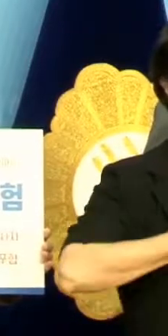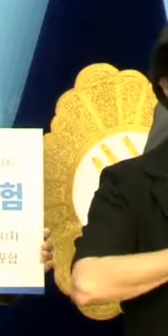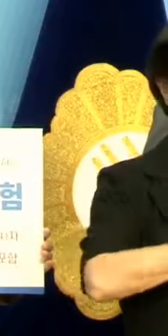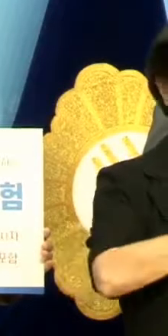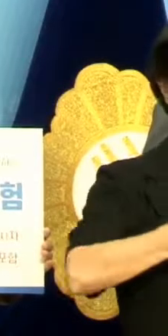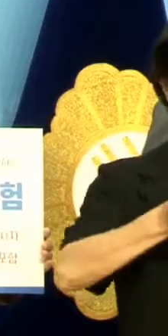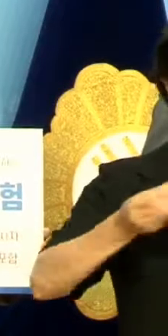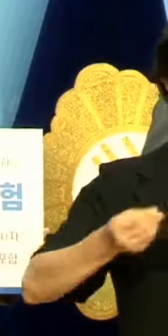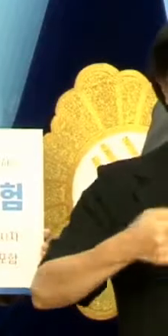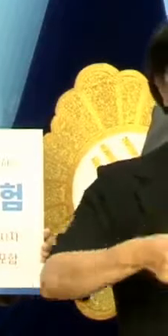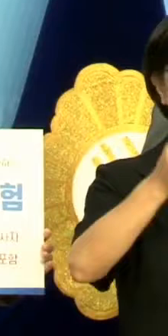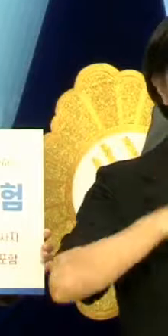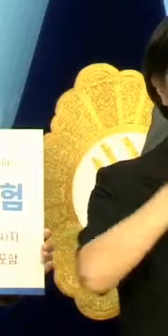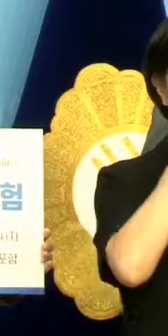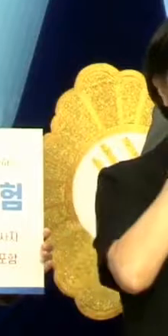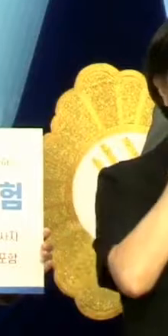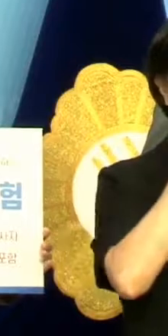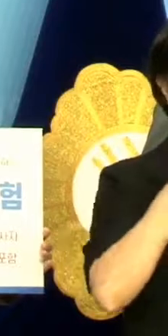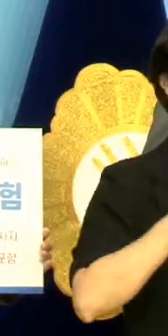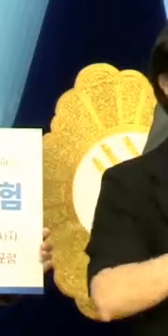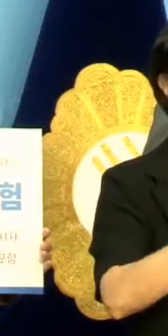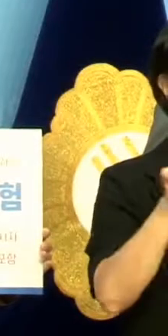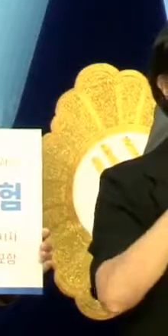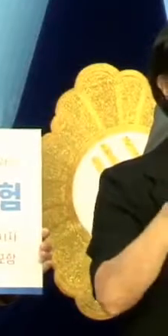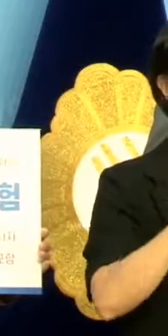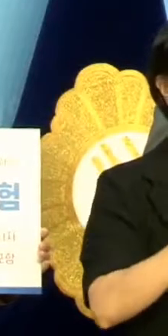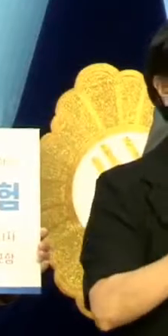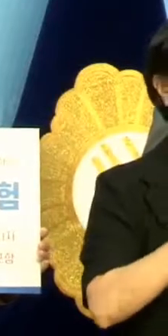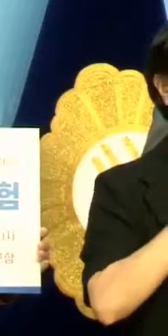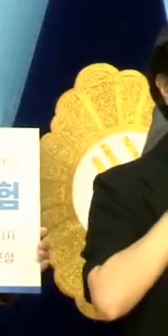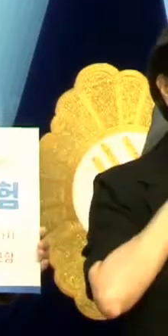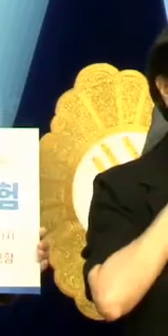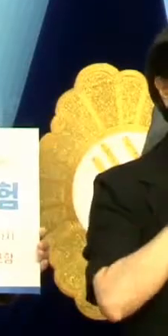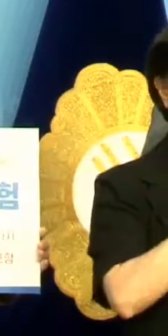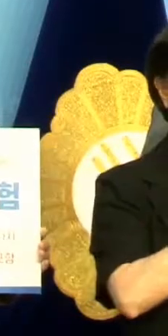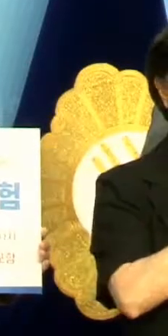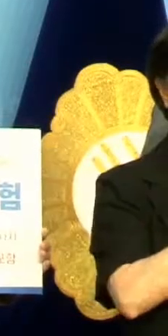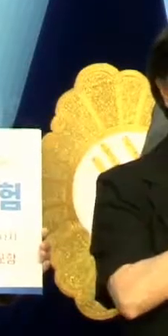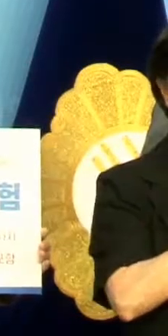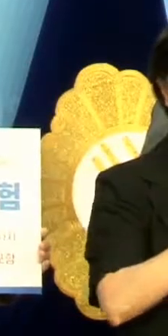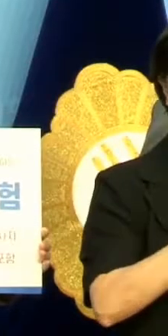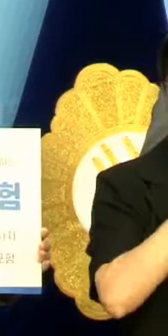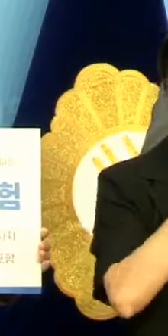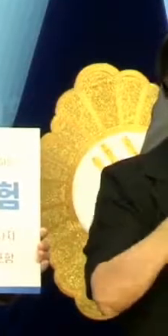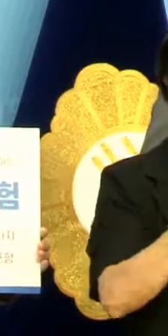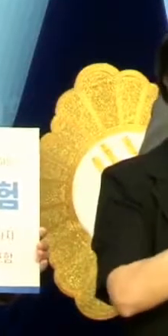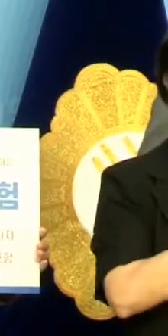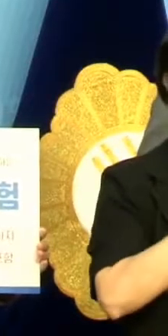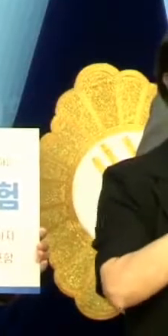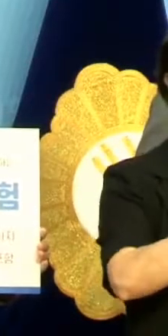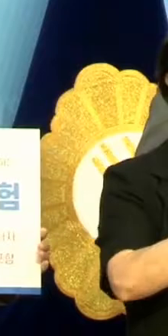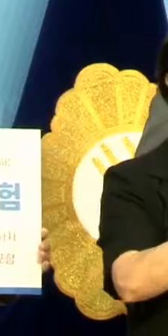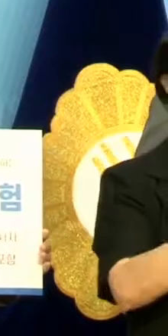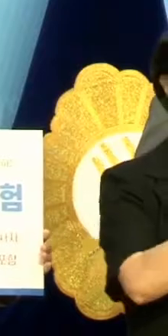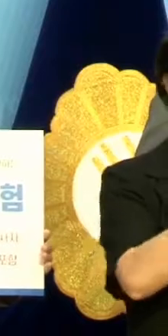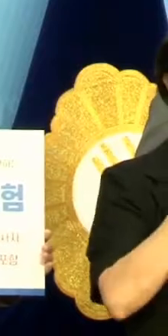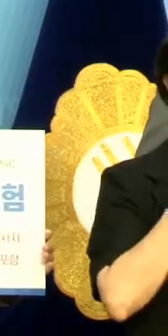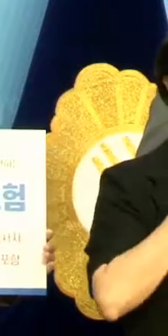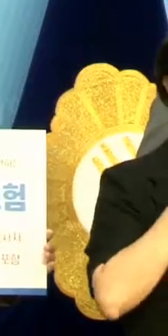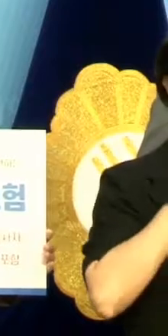많이 찬 을 시켰습니다 그 이유는 당 서 제목 술을 많이 특히 위암 이어서 현장 간담회를 많이 가지고자 했으나